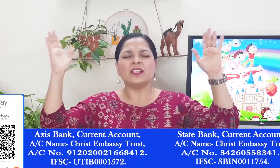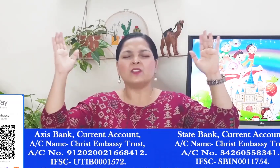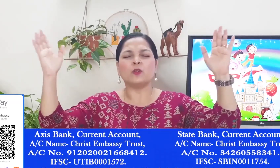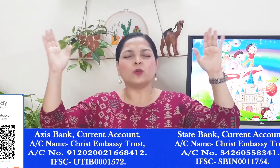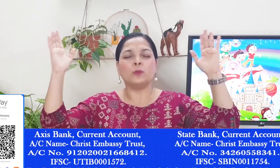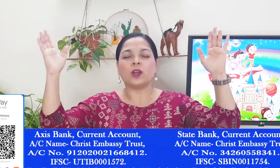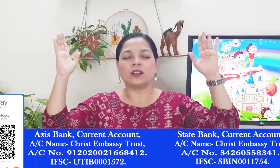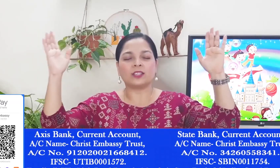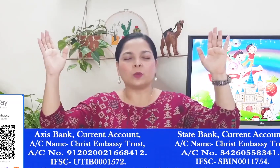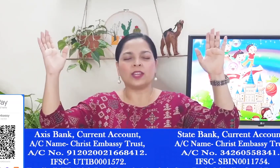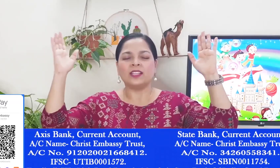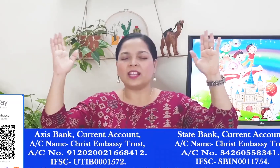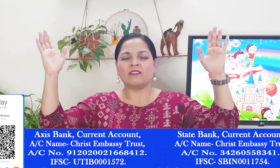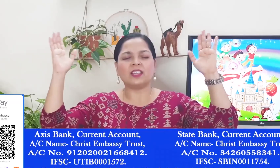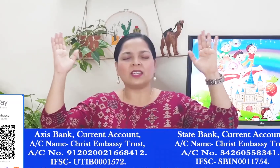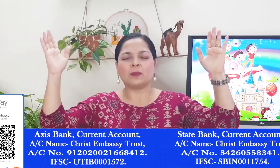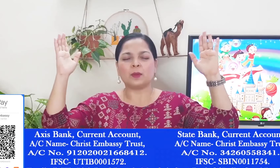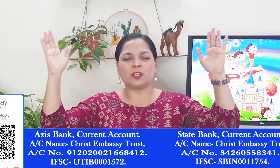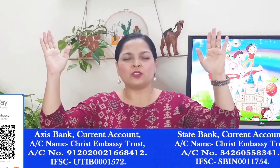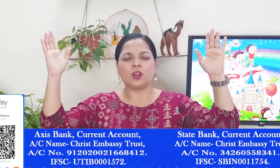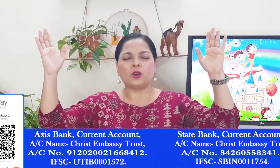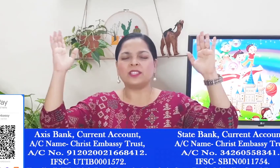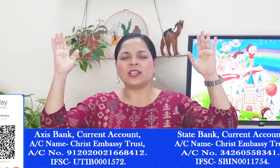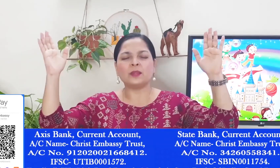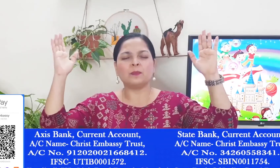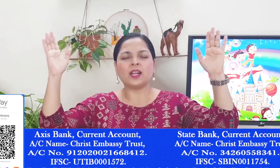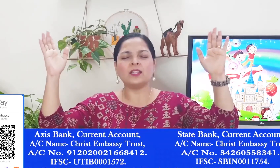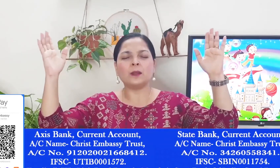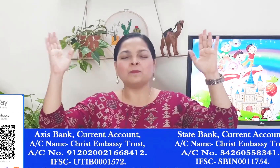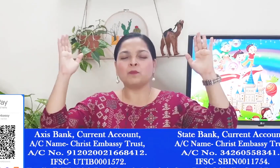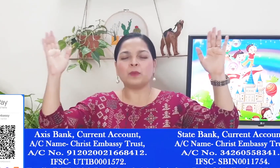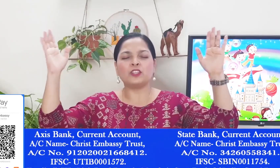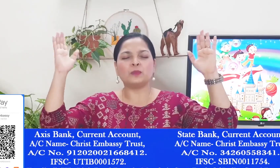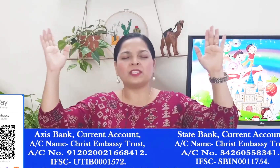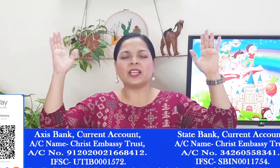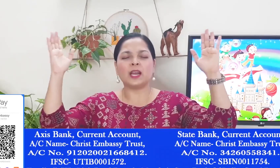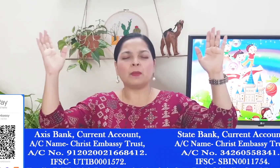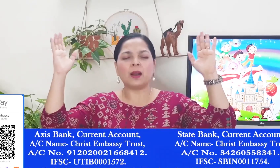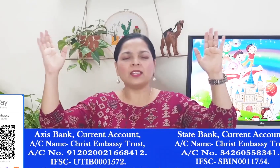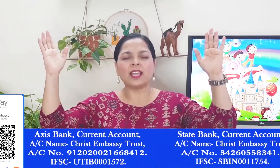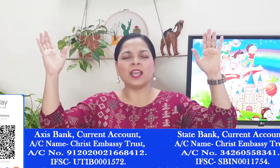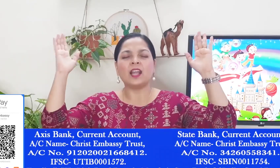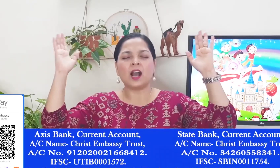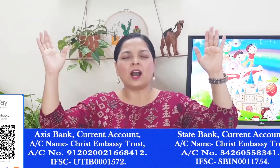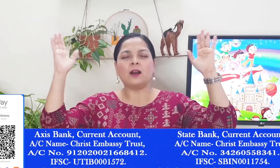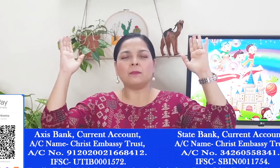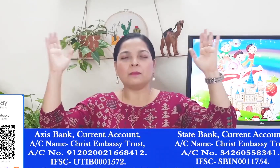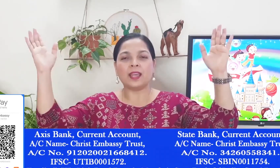की हर एक जरूरत को पूरा करते हुए। धन्यवाद देते हैं परमेश्वर। और इस सारी प्रार्थना प्रभु यीशु मसीह के नाम में मांगते